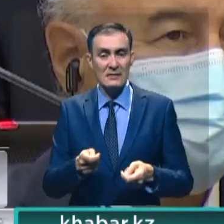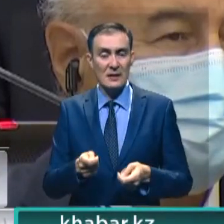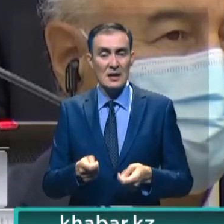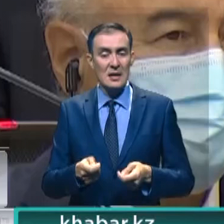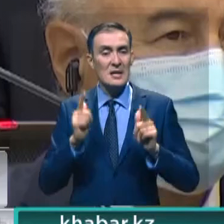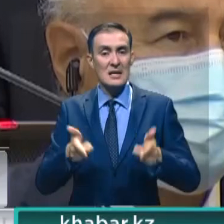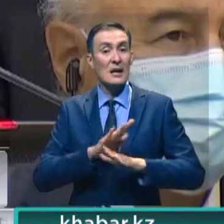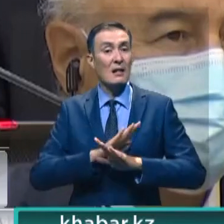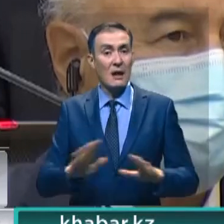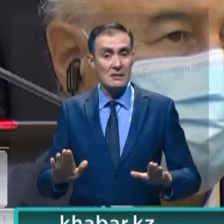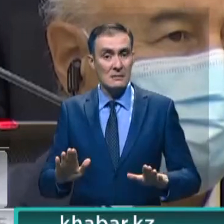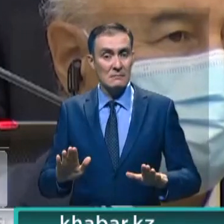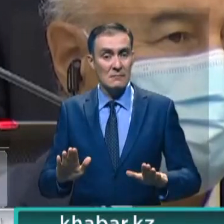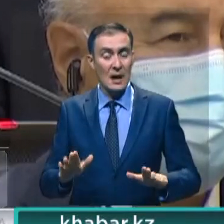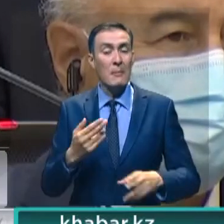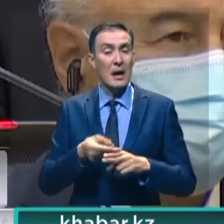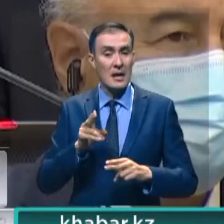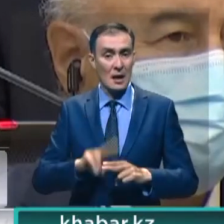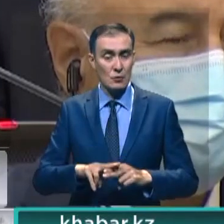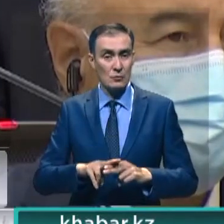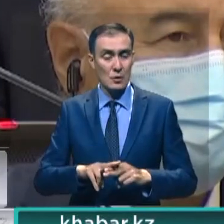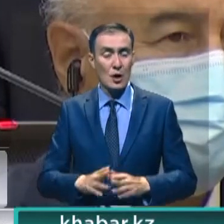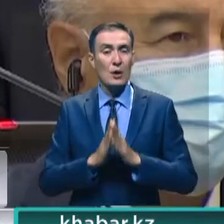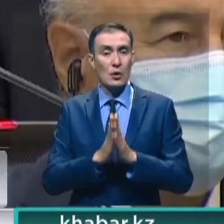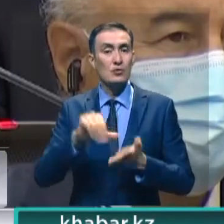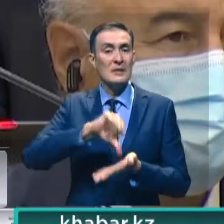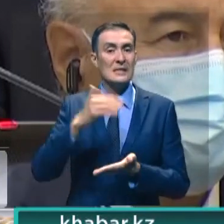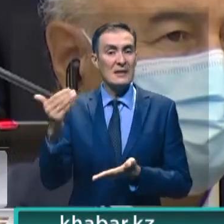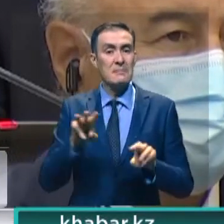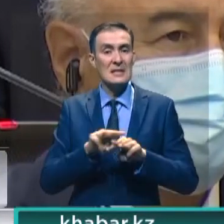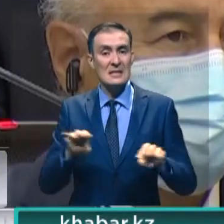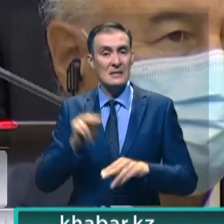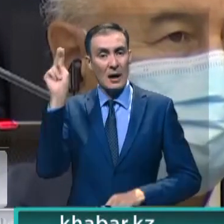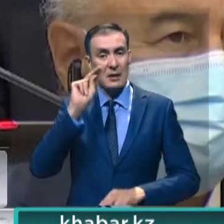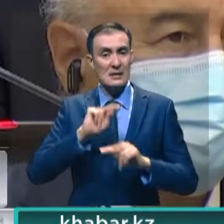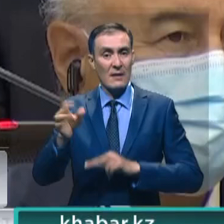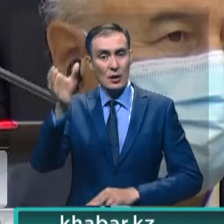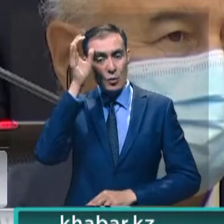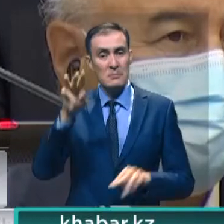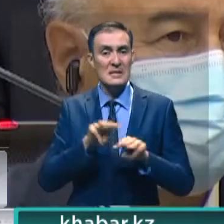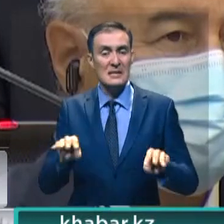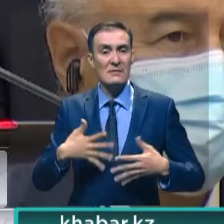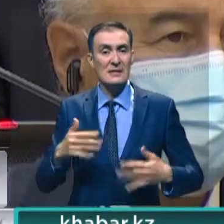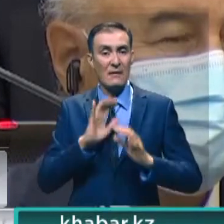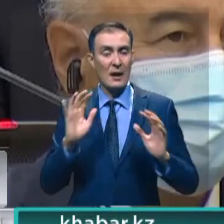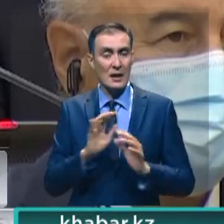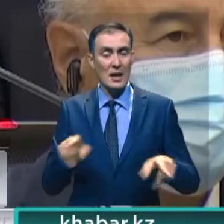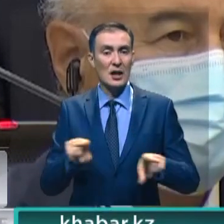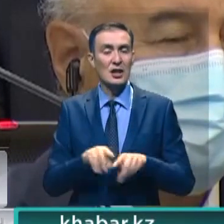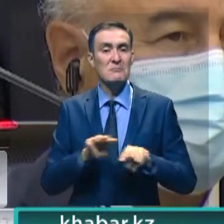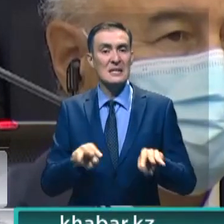поддержаны. В этой связи прошу представителей Министерства образования и науки, Министерства здравоохранения, а